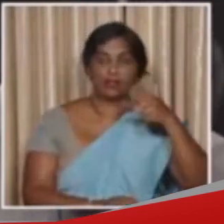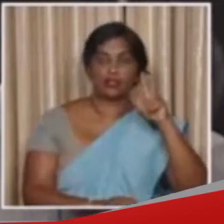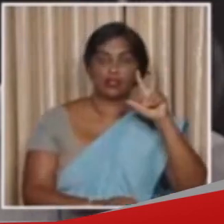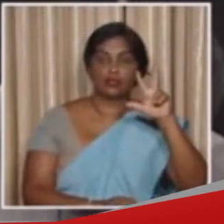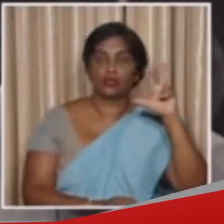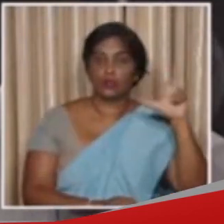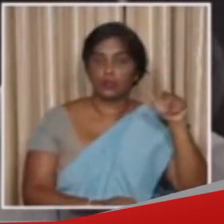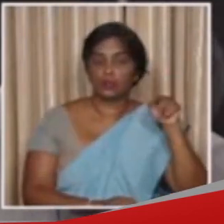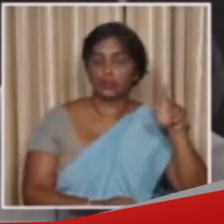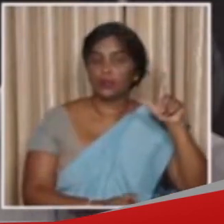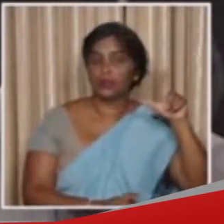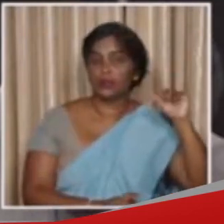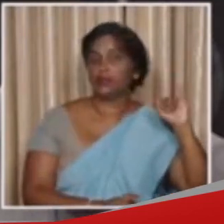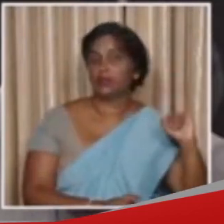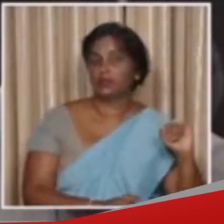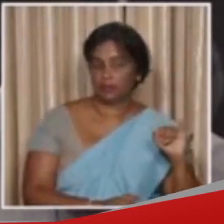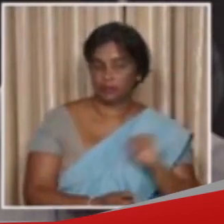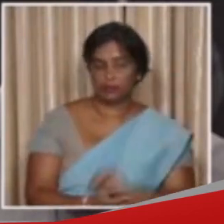50,788.76